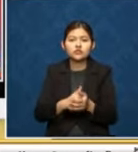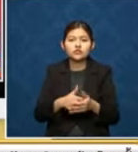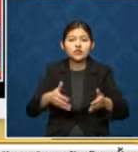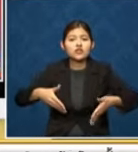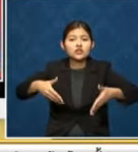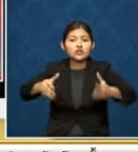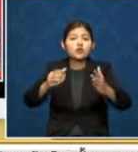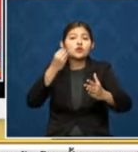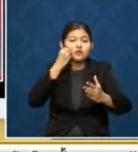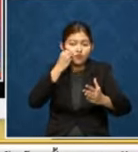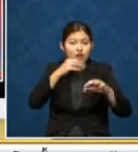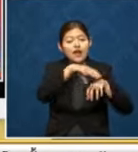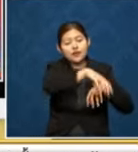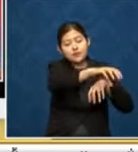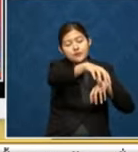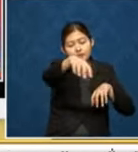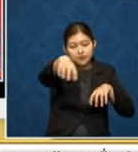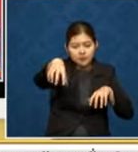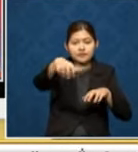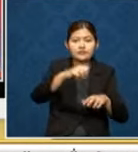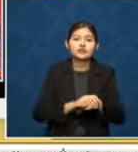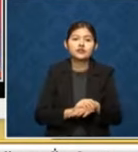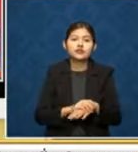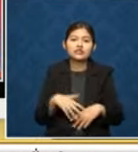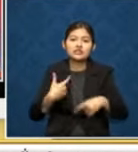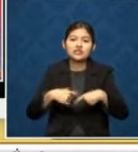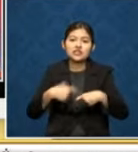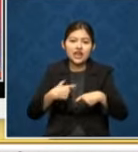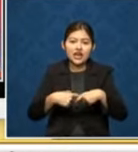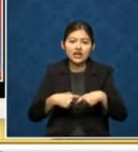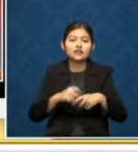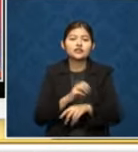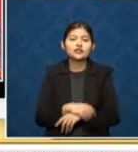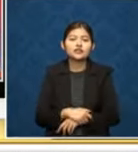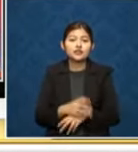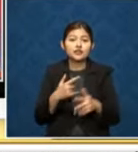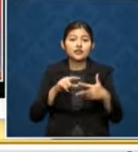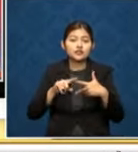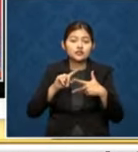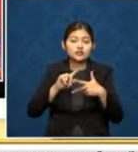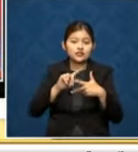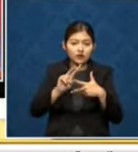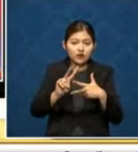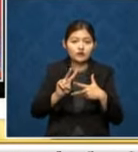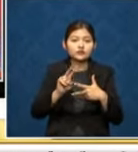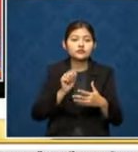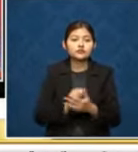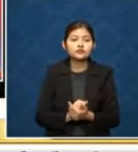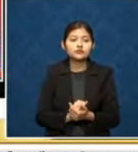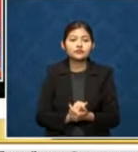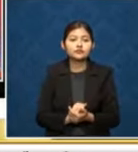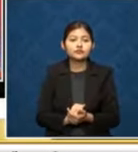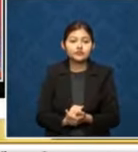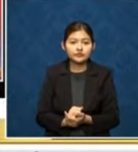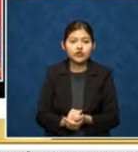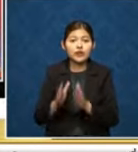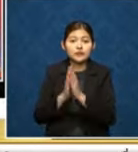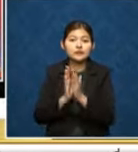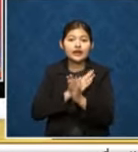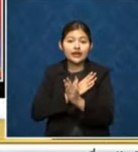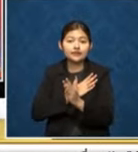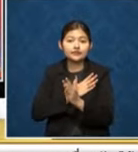างเข้าหมู่บ้านที่จะไปเชื่อมต่อกับอำเภอสวนคูหาซึ่งลำบากมาช้านานแล้วครับเรื่องที่2ครับผมได้รับข้อมูลจากพระครูศรีปัญญาวิ